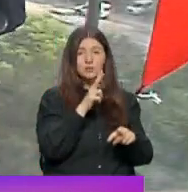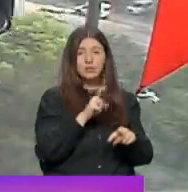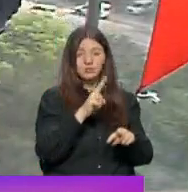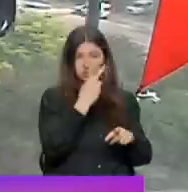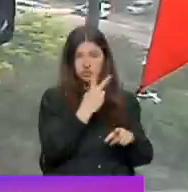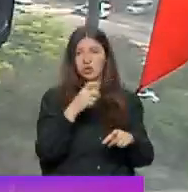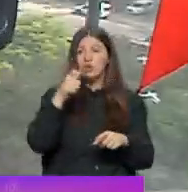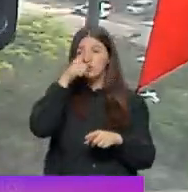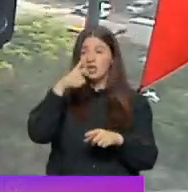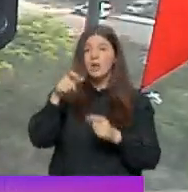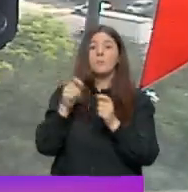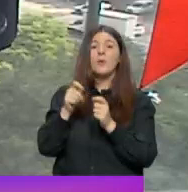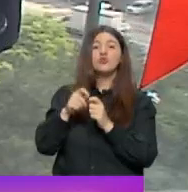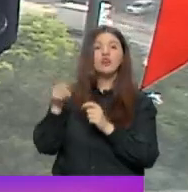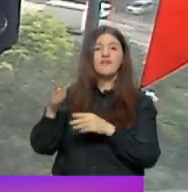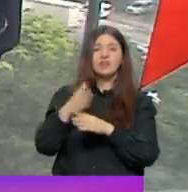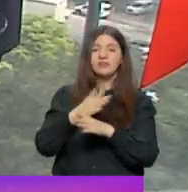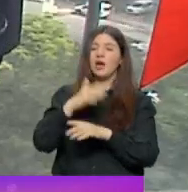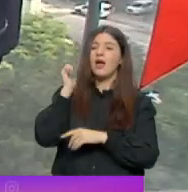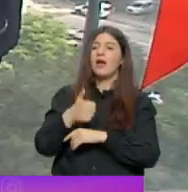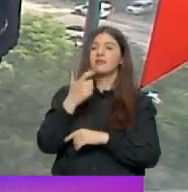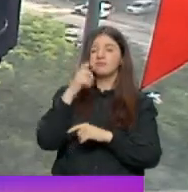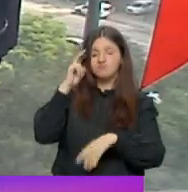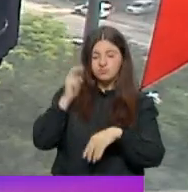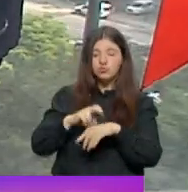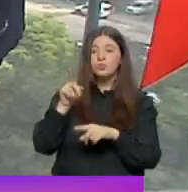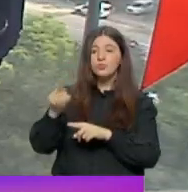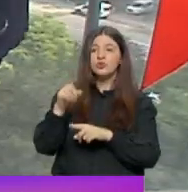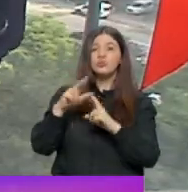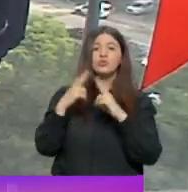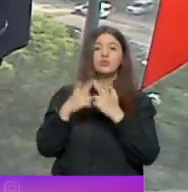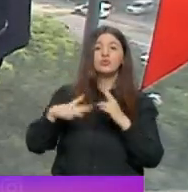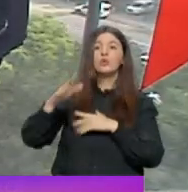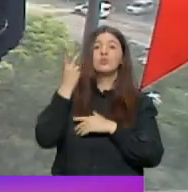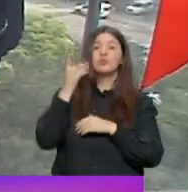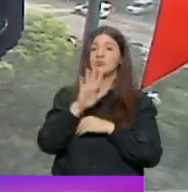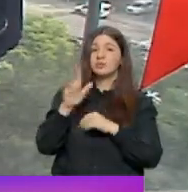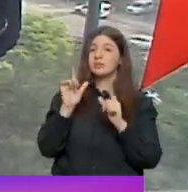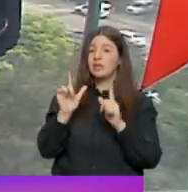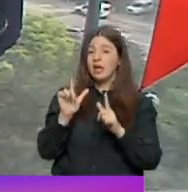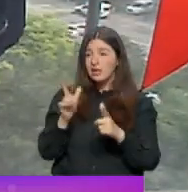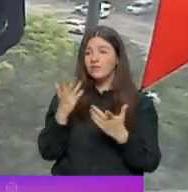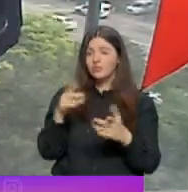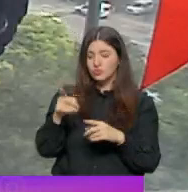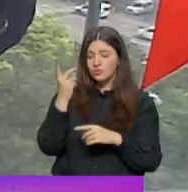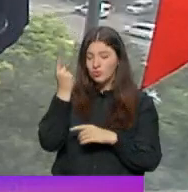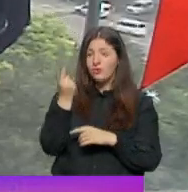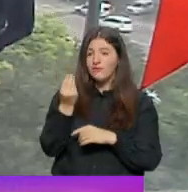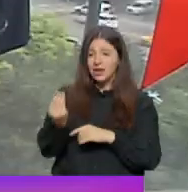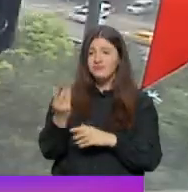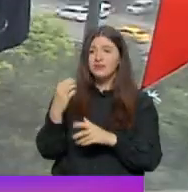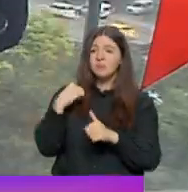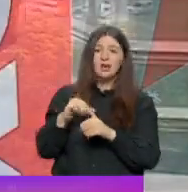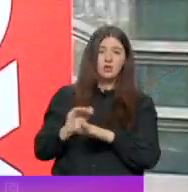8372. Evet, Türkiye'deki boşnak yurttaşlarımızla her yıl anıyoruz. Çünkü bunun dünya çapında unutulmaması gereken. Çünkü bunları unuttuğumuzda